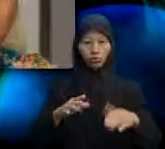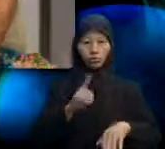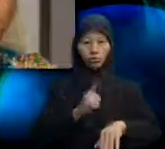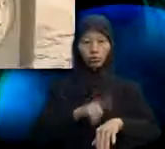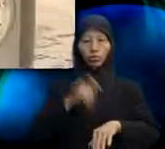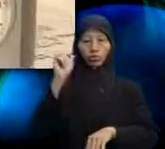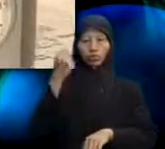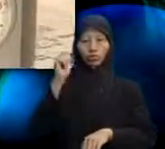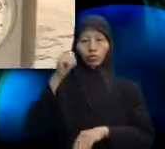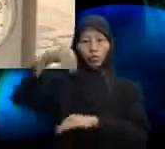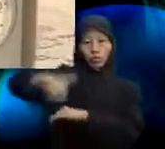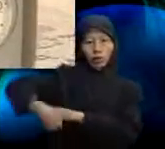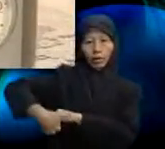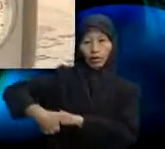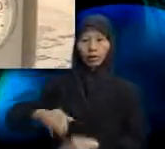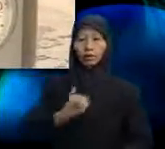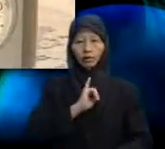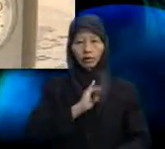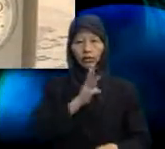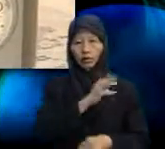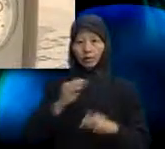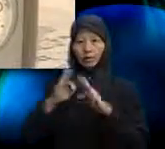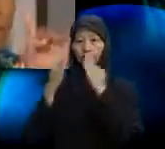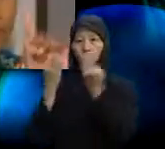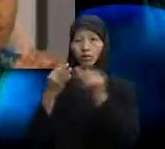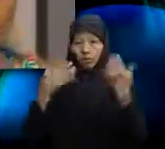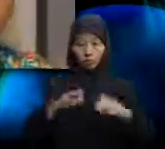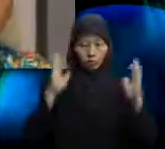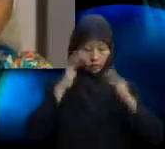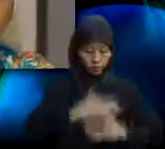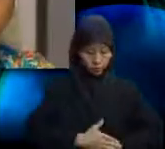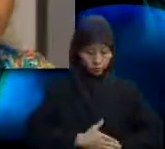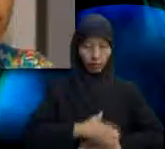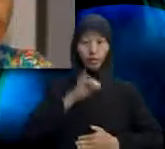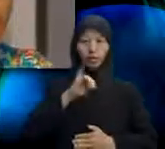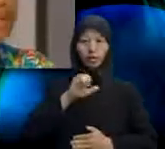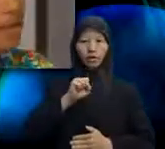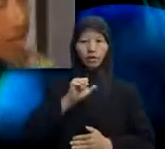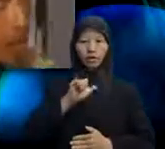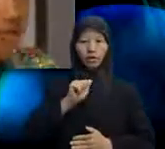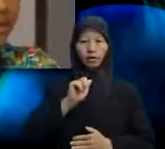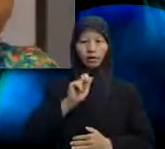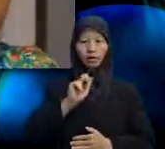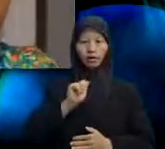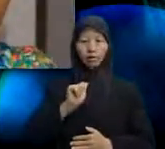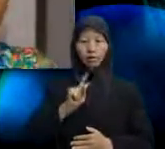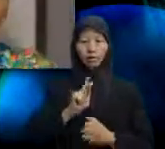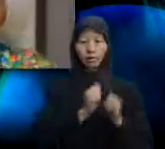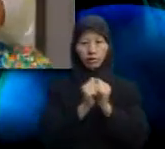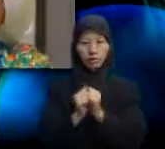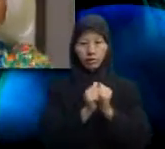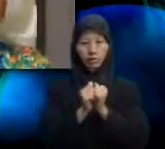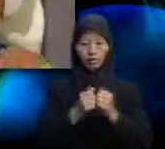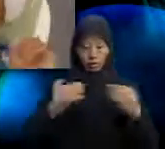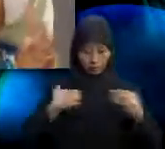sudah hampir jam 10 malam. Saya sekeluarga sudah bersembahyang isyak berjemaah sebentar tadi.